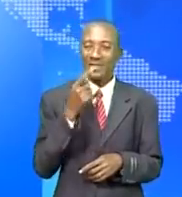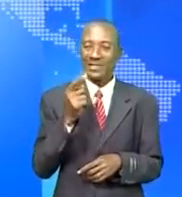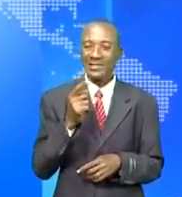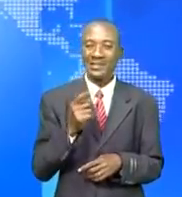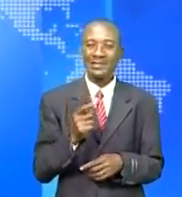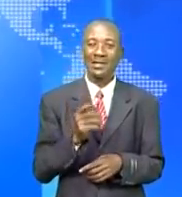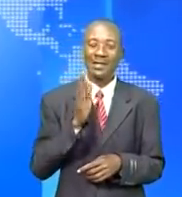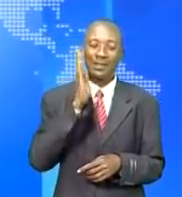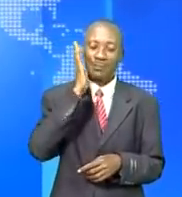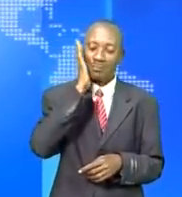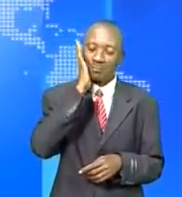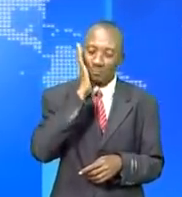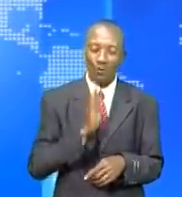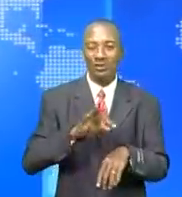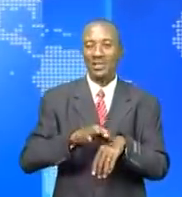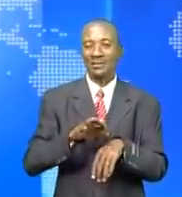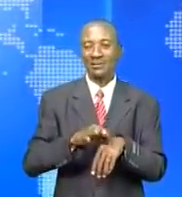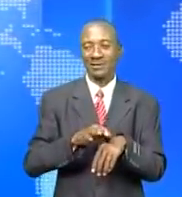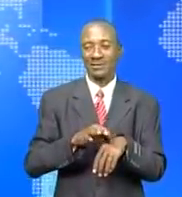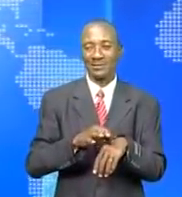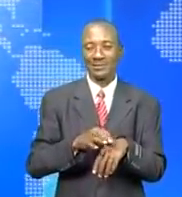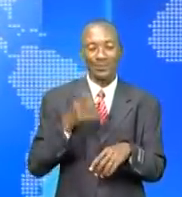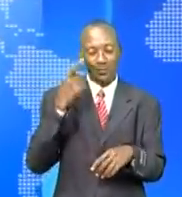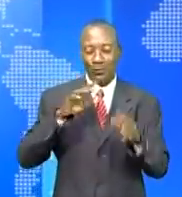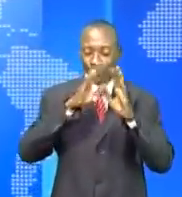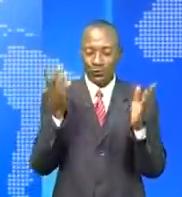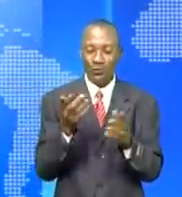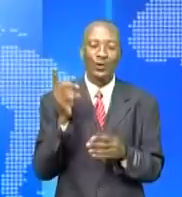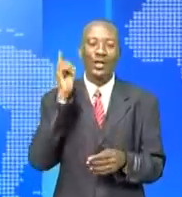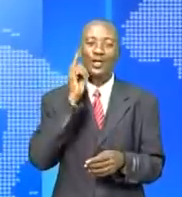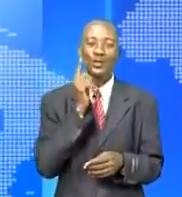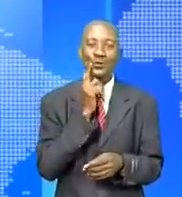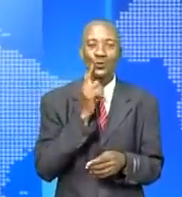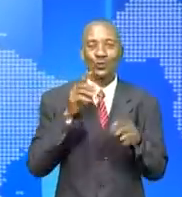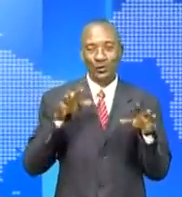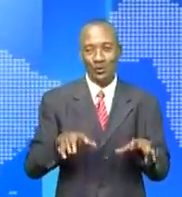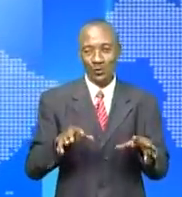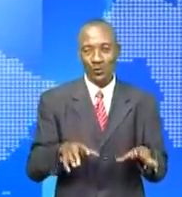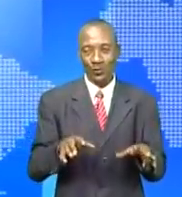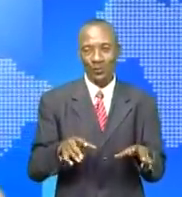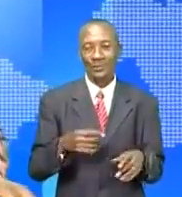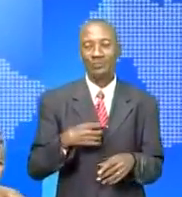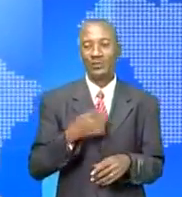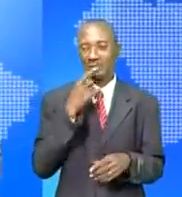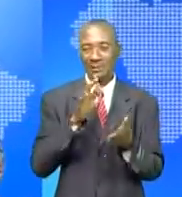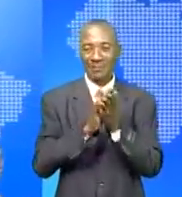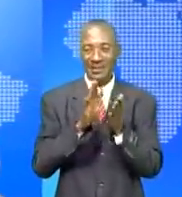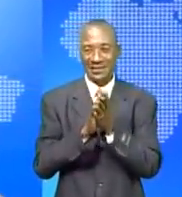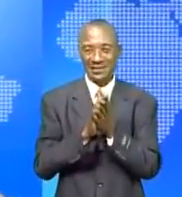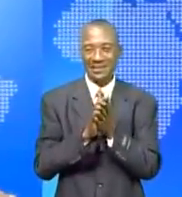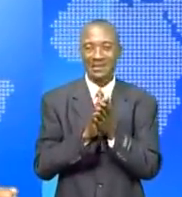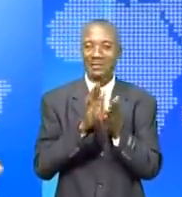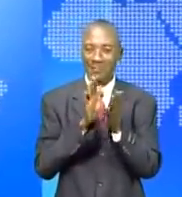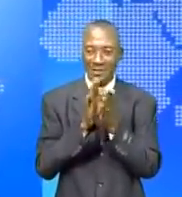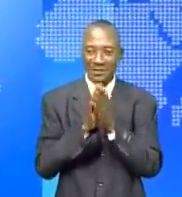Sakala, le concours rédactionnel de Mami Kadima Chaumba et de Nathalie Bouletti. Roger Moussi était là pour les